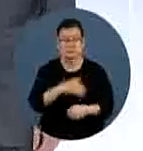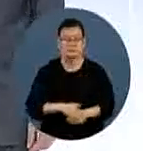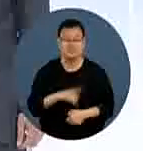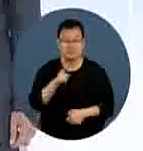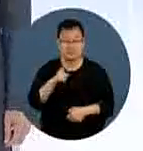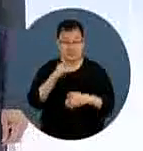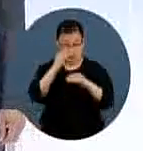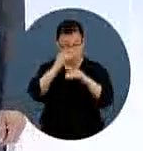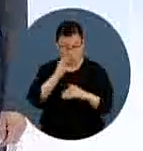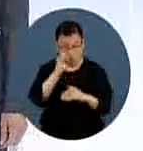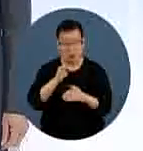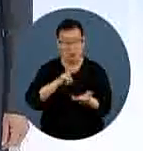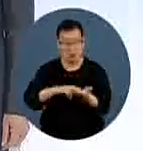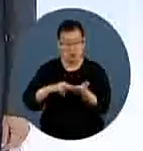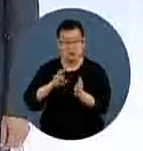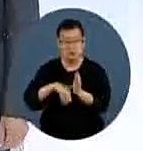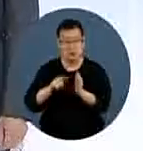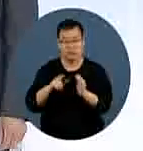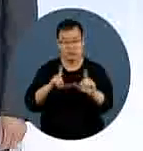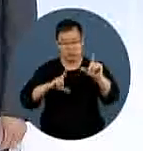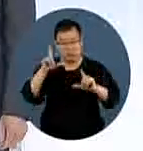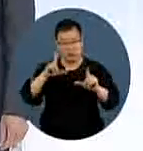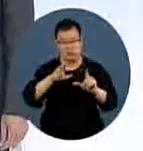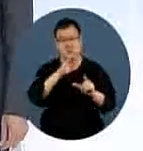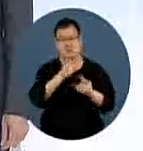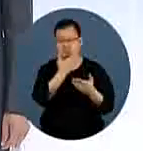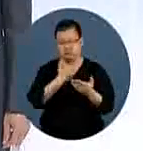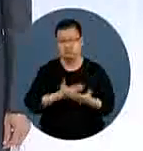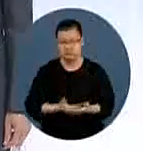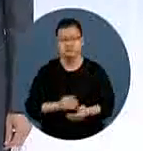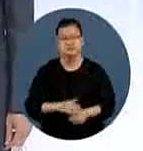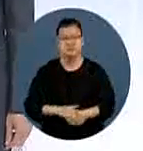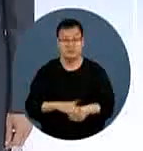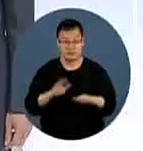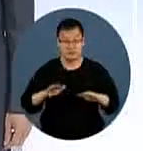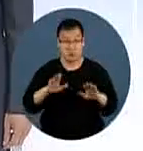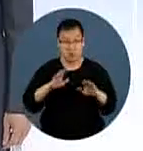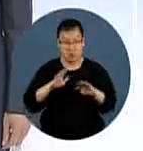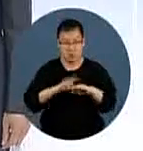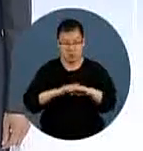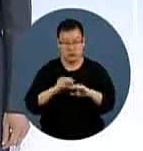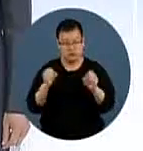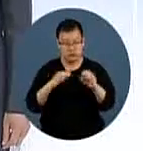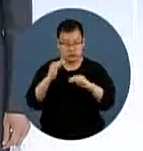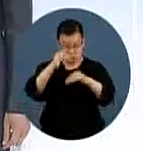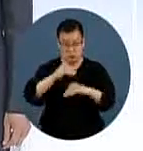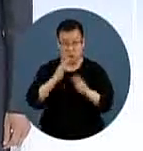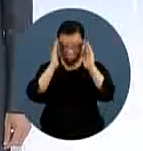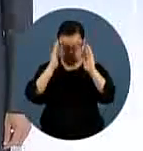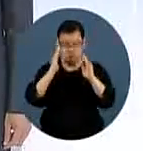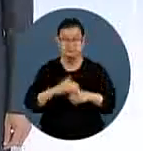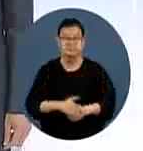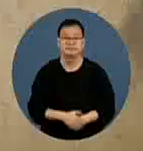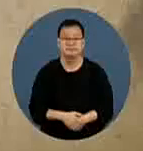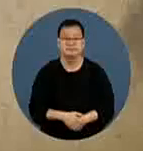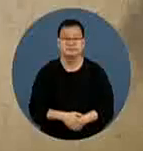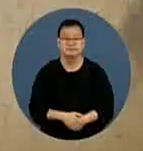이 바둑을 보면은 바둑에서는 네. 모양이 상당히 중요한 것 같아요. 그렇습니다. 네, 지금까지 오늘의 수담에 대해서 네. 공부해보았습니다.